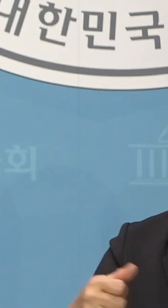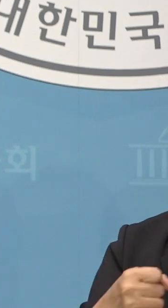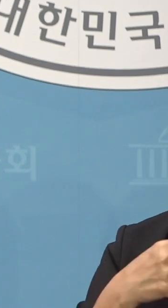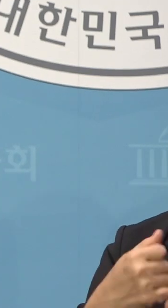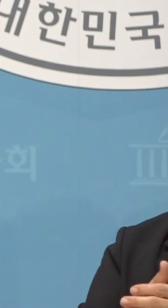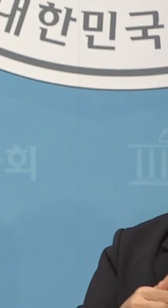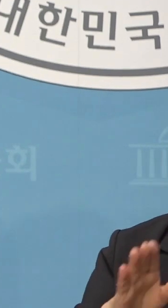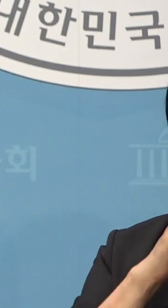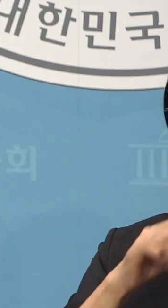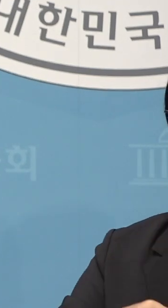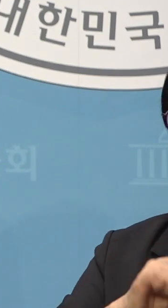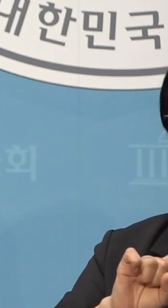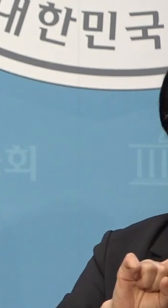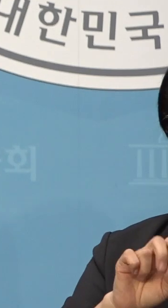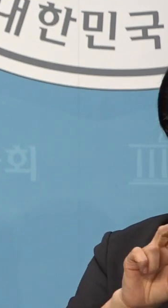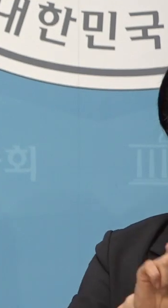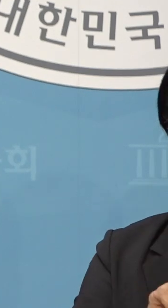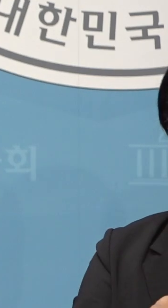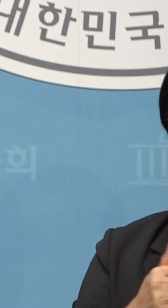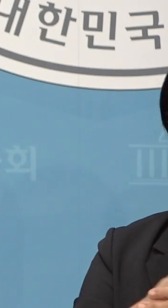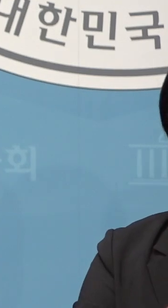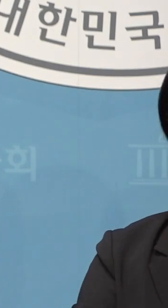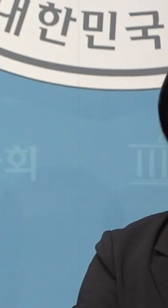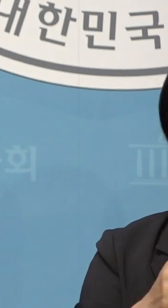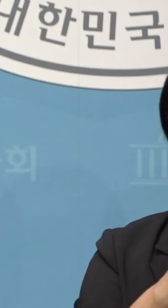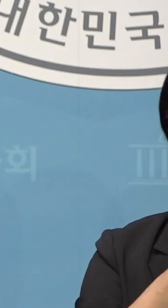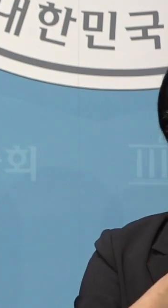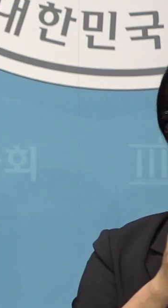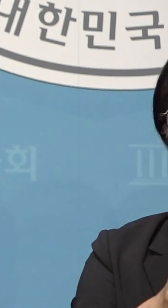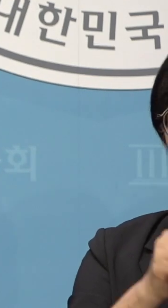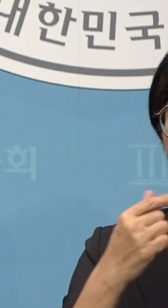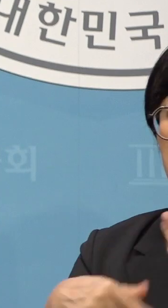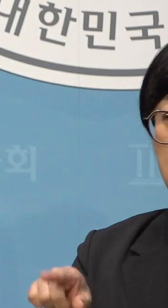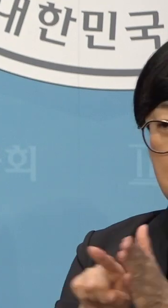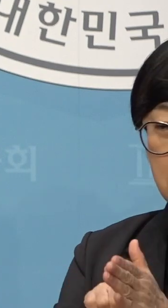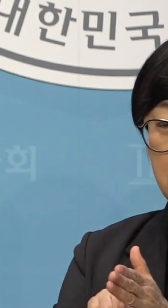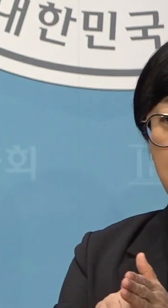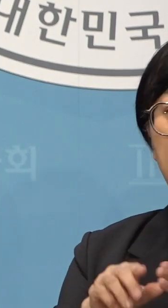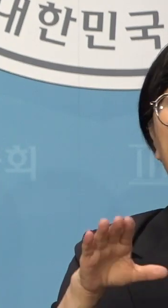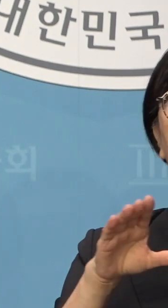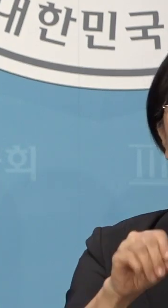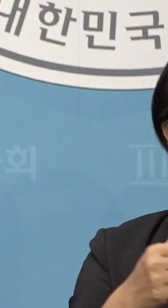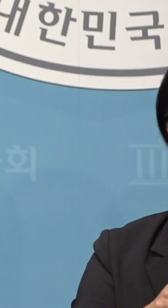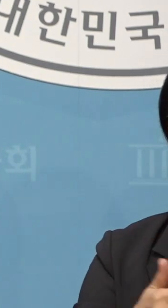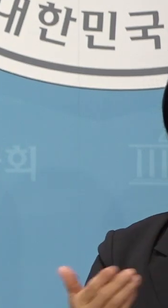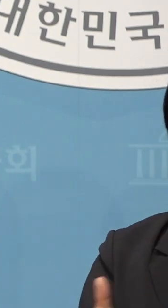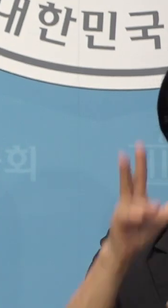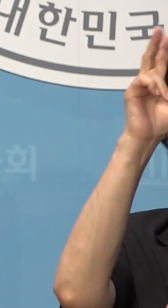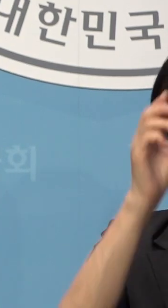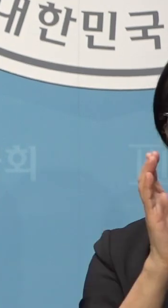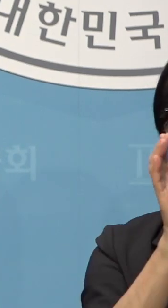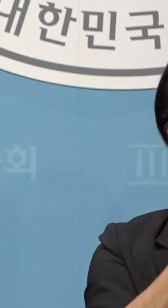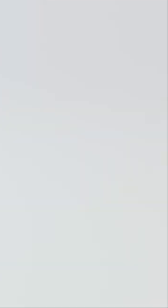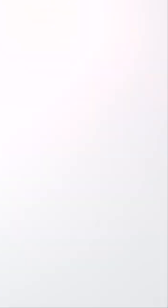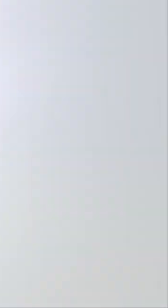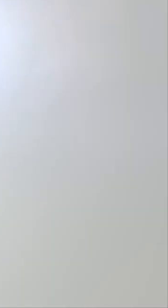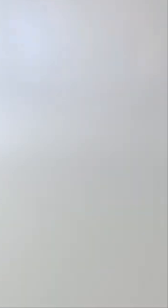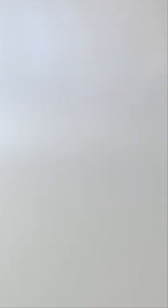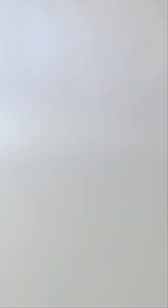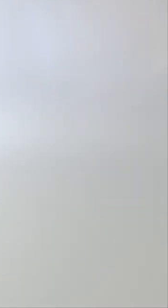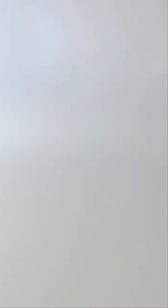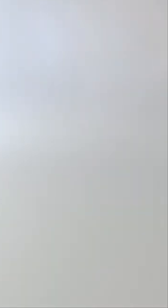진실을 은폐하고 해병대 1사단장을 구하려는 시도를 멈추고 사건을 경찰에 이첩하시길 바랍니다.